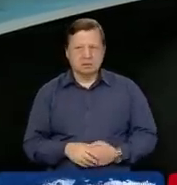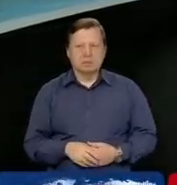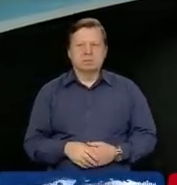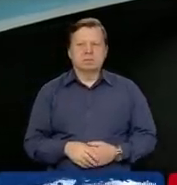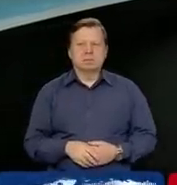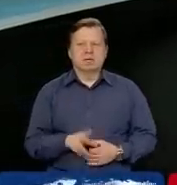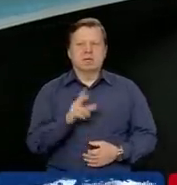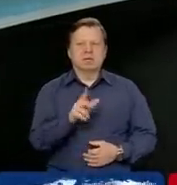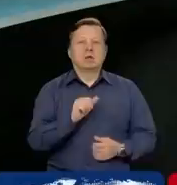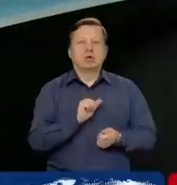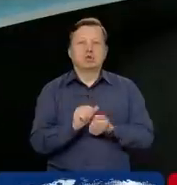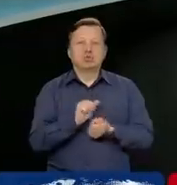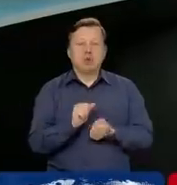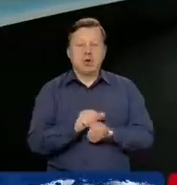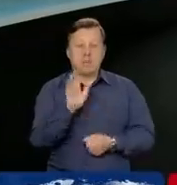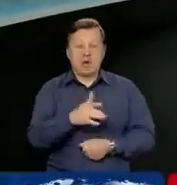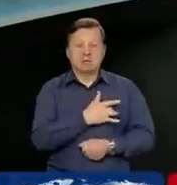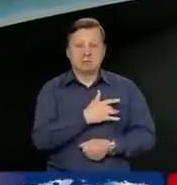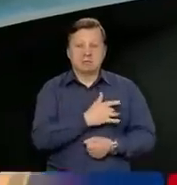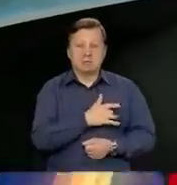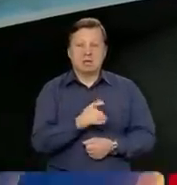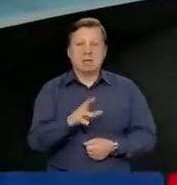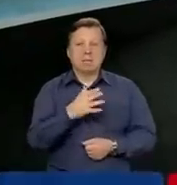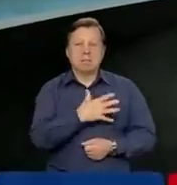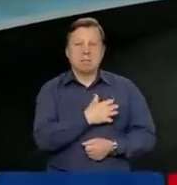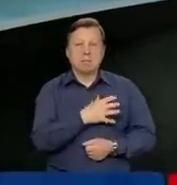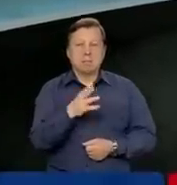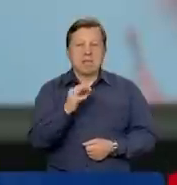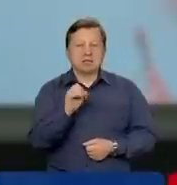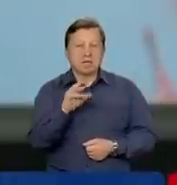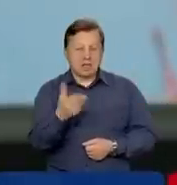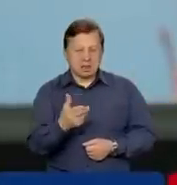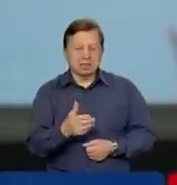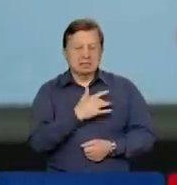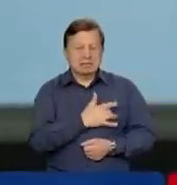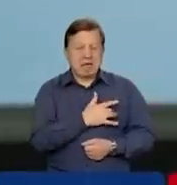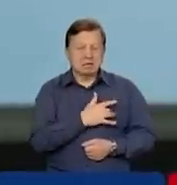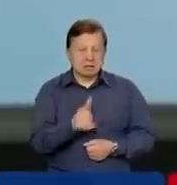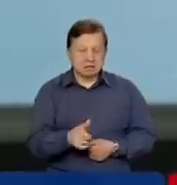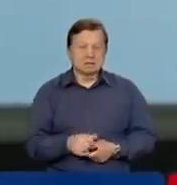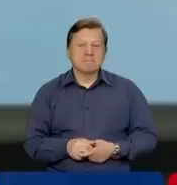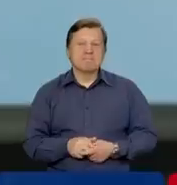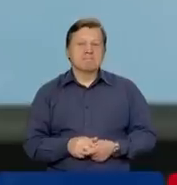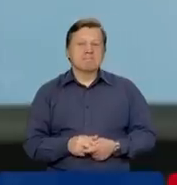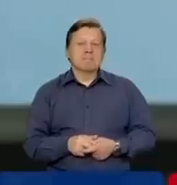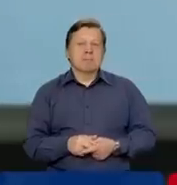Kardiomiopatia, czyli uszkodzenie mięśnia sercowego roszczeniowa, czyli ten mięsień serca jest po